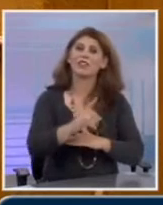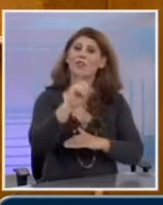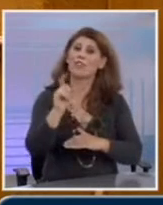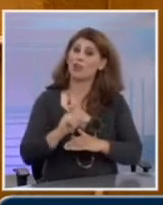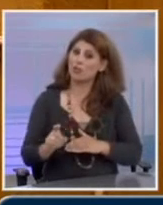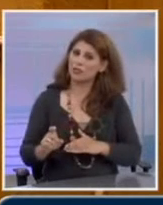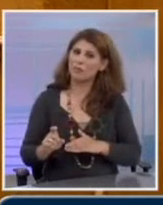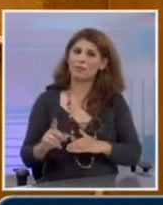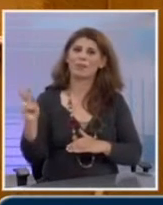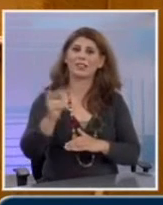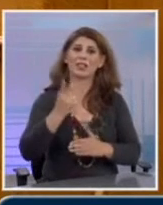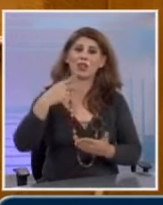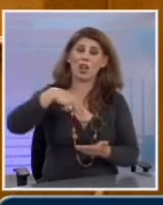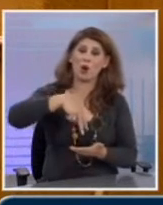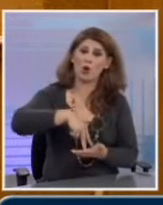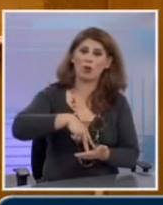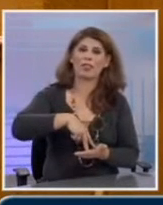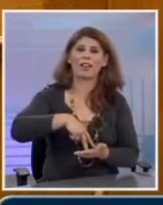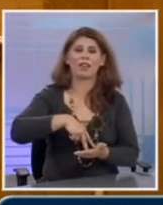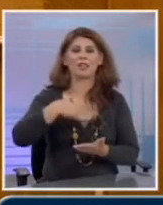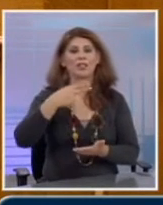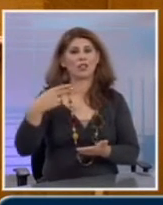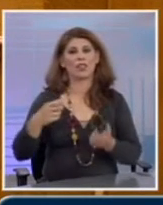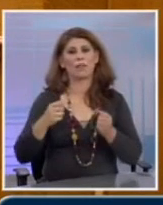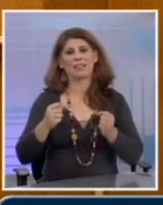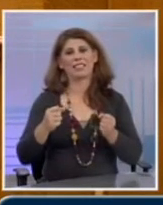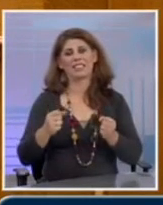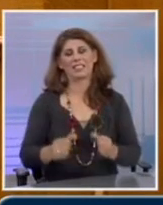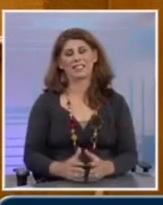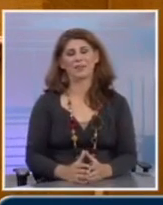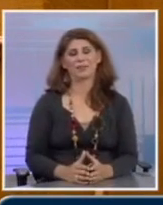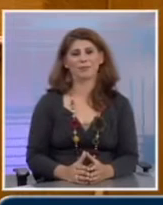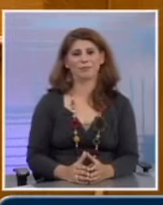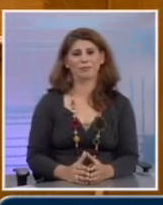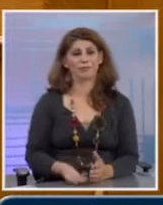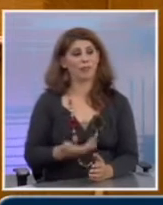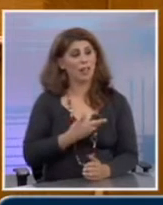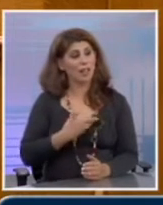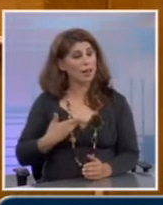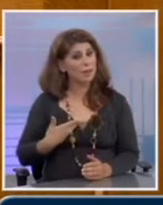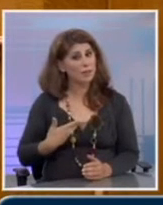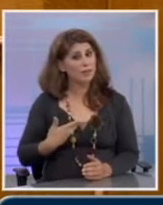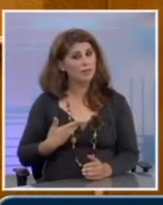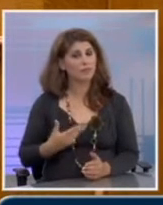βιώσιμη με την κοινωνία όρθια στο θέμα της κρίσης. Εμείς λοιπόν